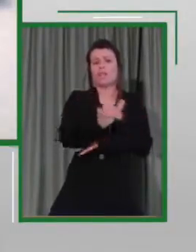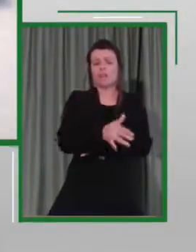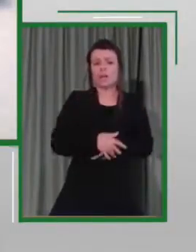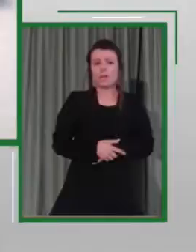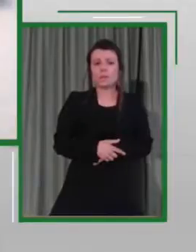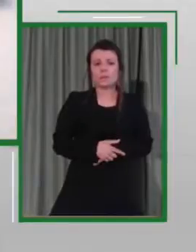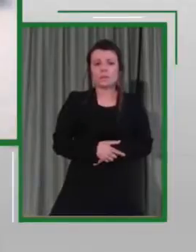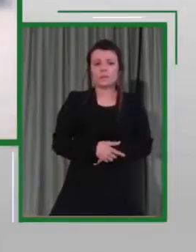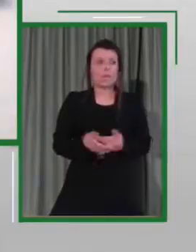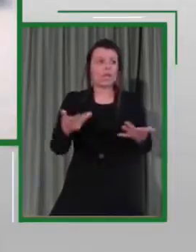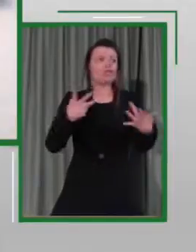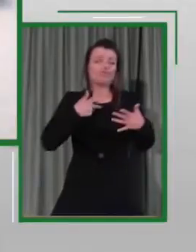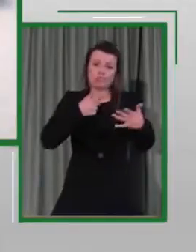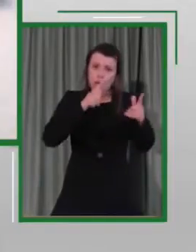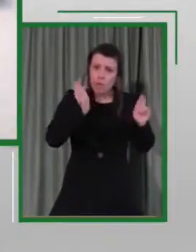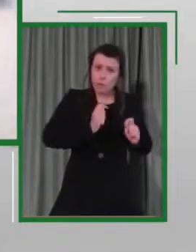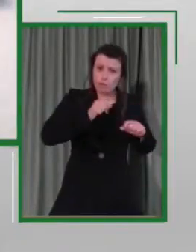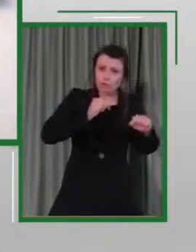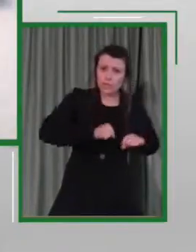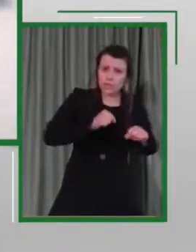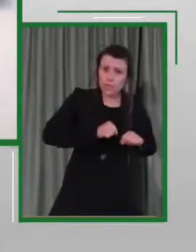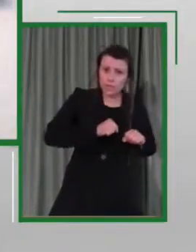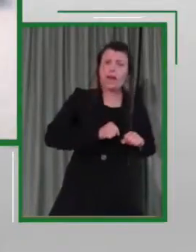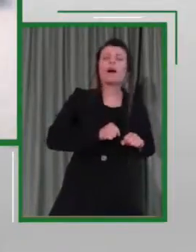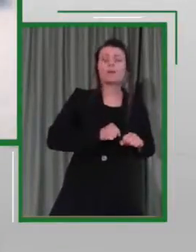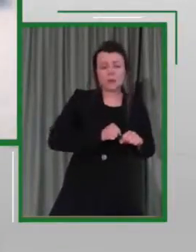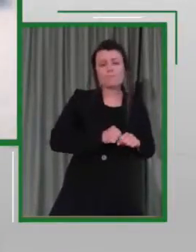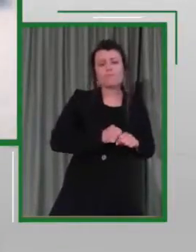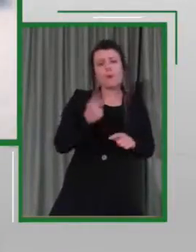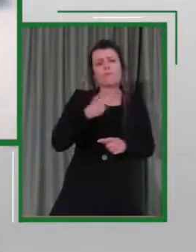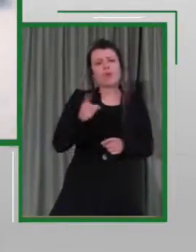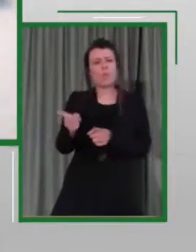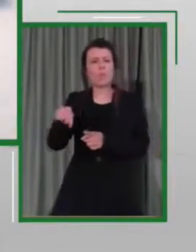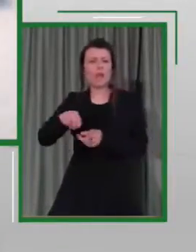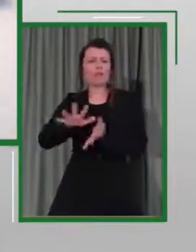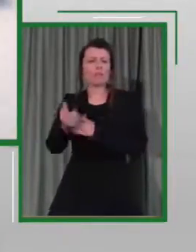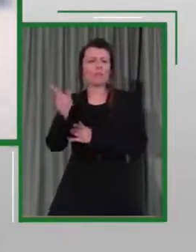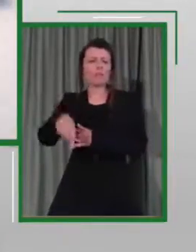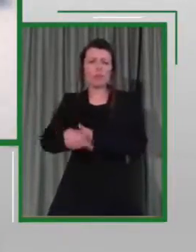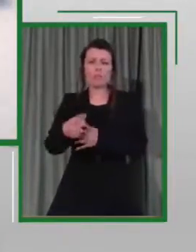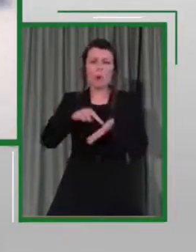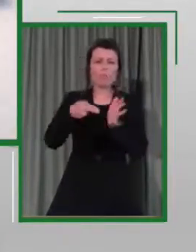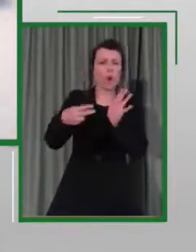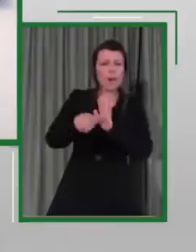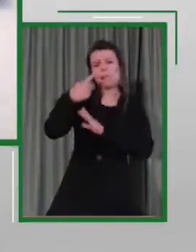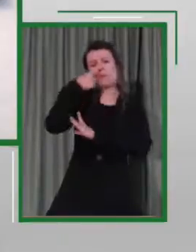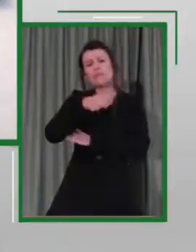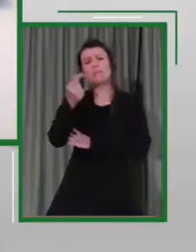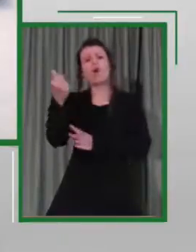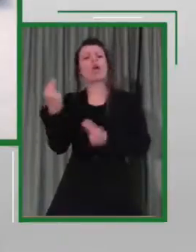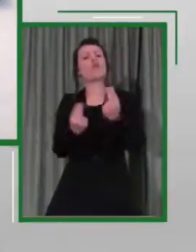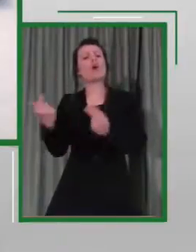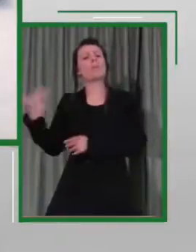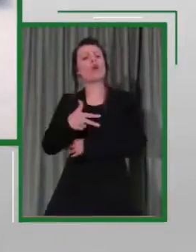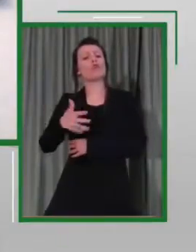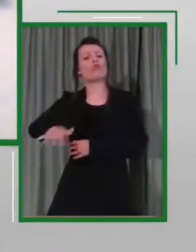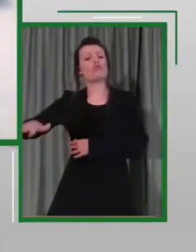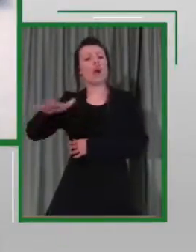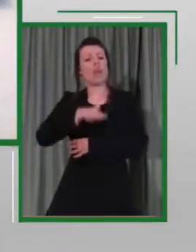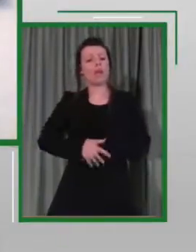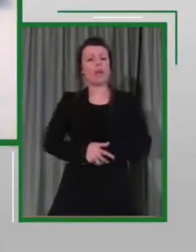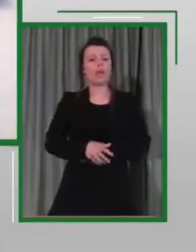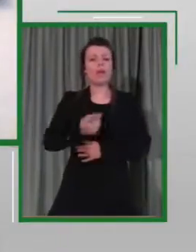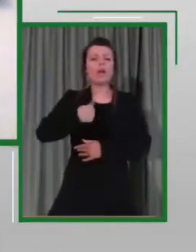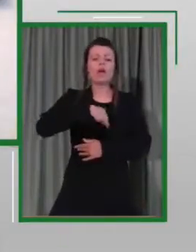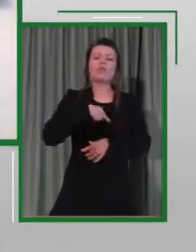stanno emergendo nodi di natura economica e sociale. Come Fondazione Caripo abbiamo cercato di rileggere il nostro